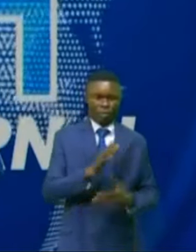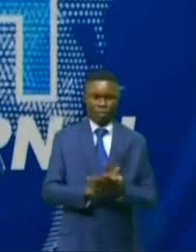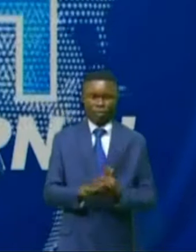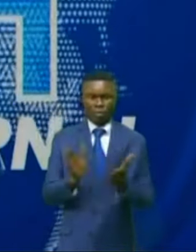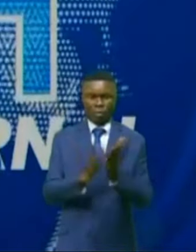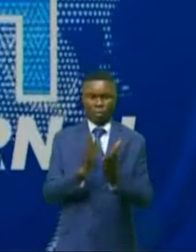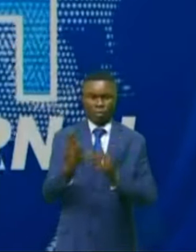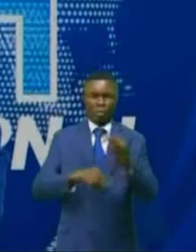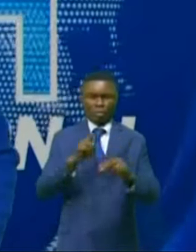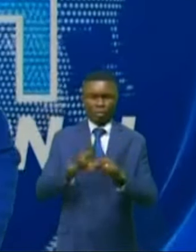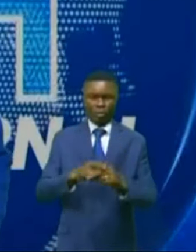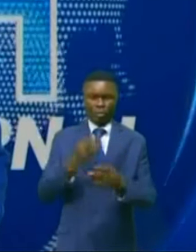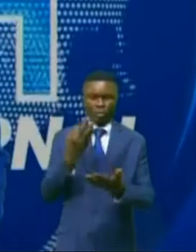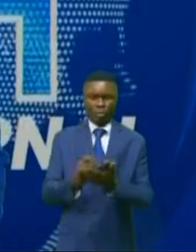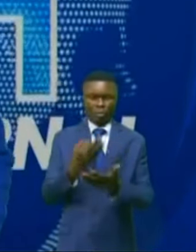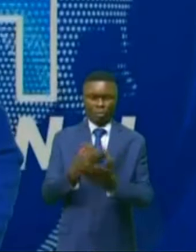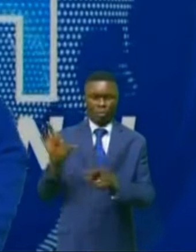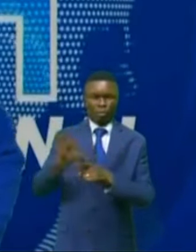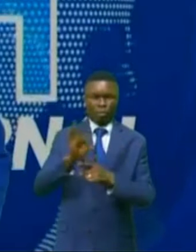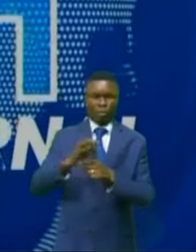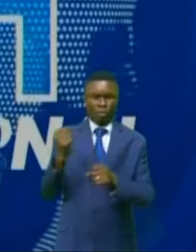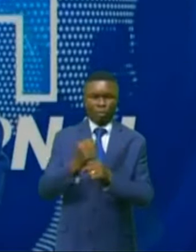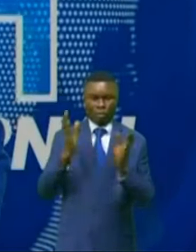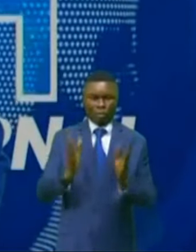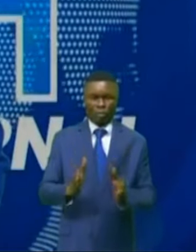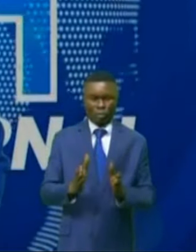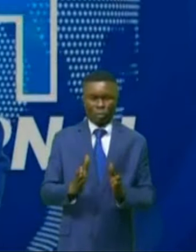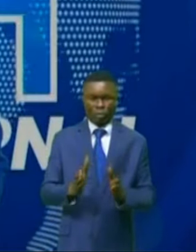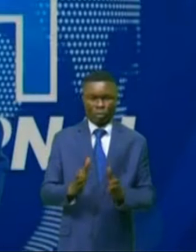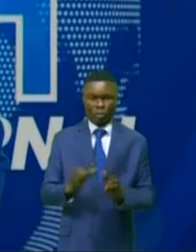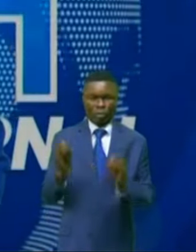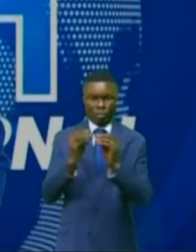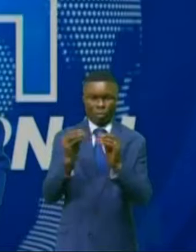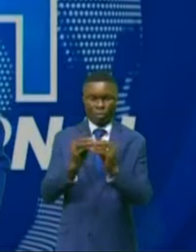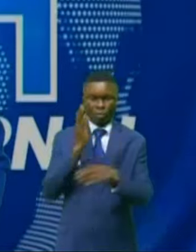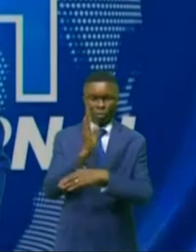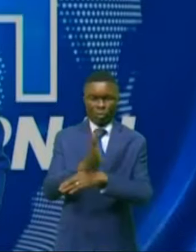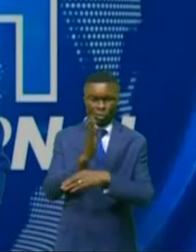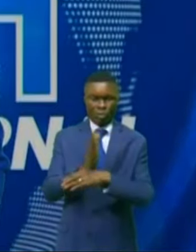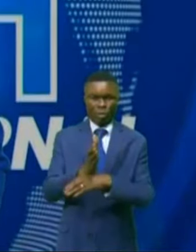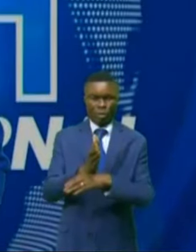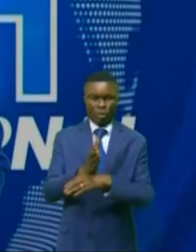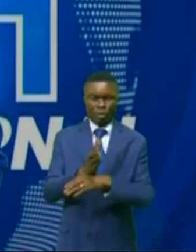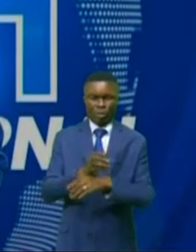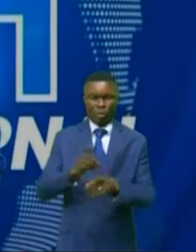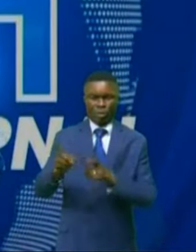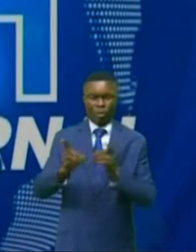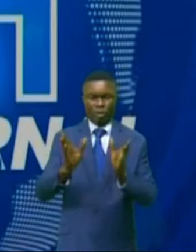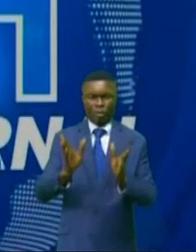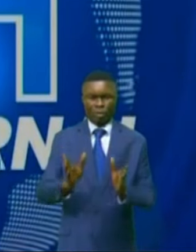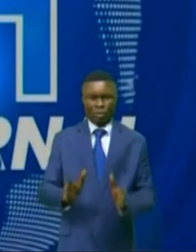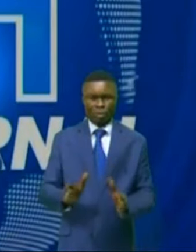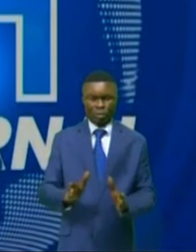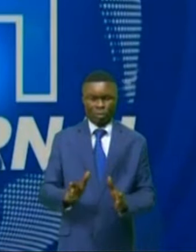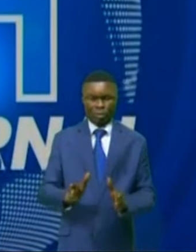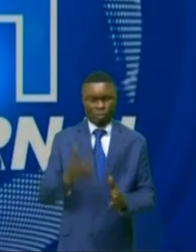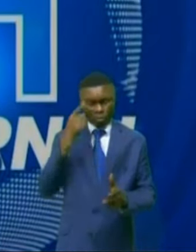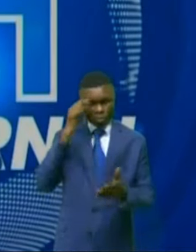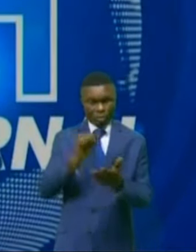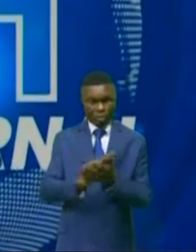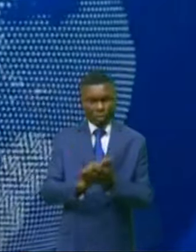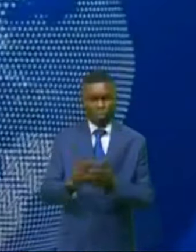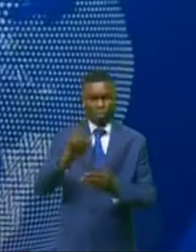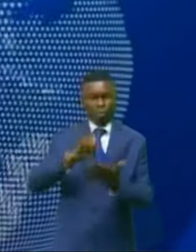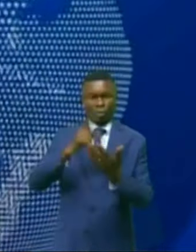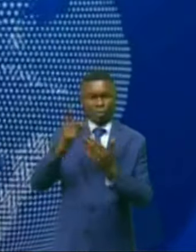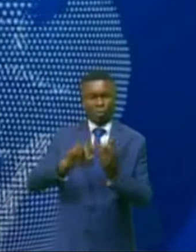L'Institut national de formation professionnelle a tenu la réunion du conseil d'administration. Un seul point à l'ordre du jour,